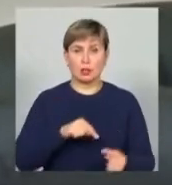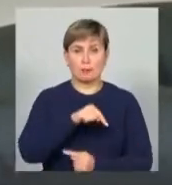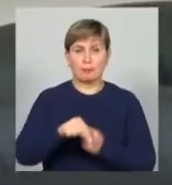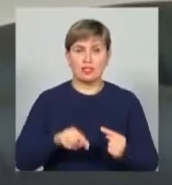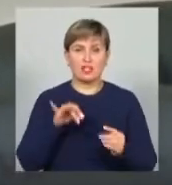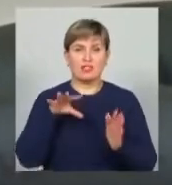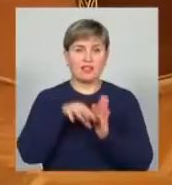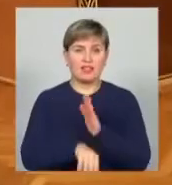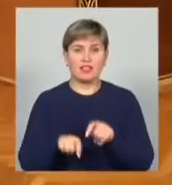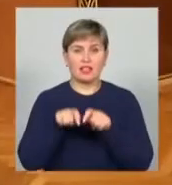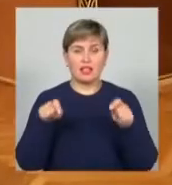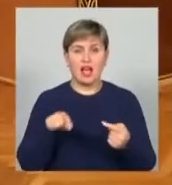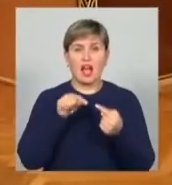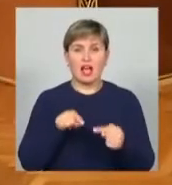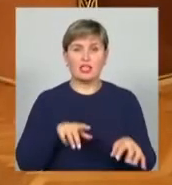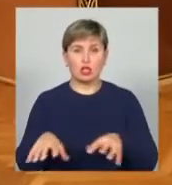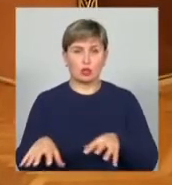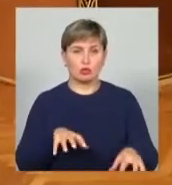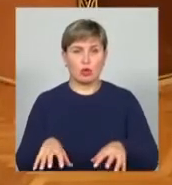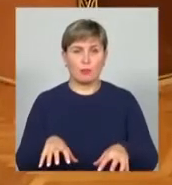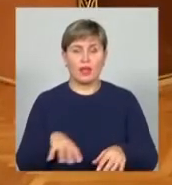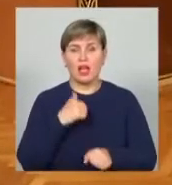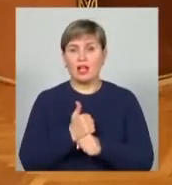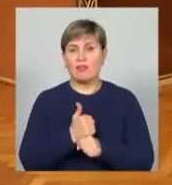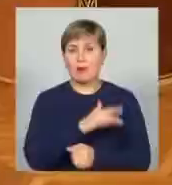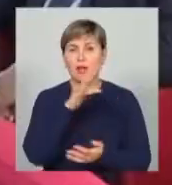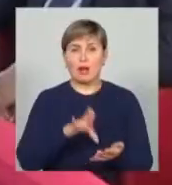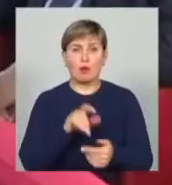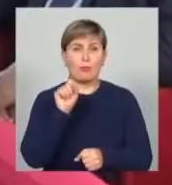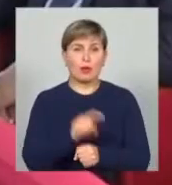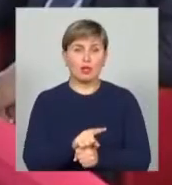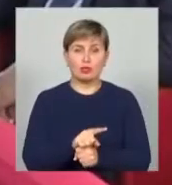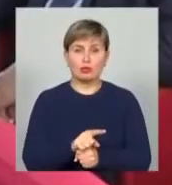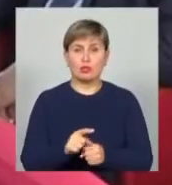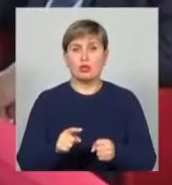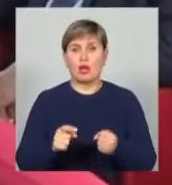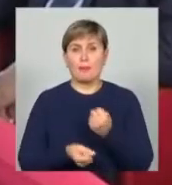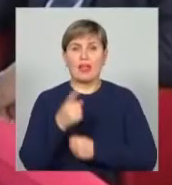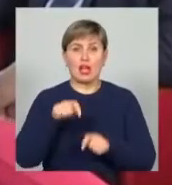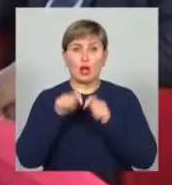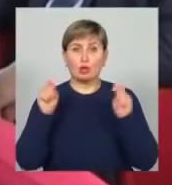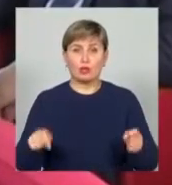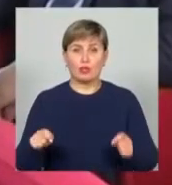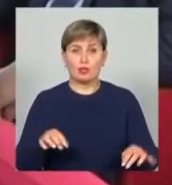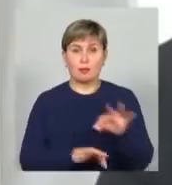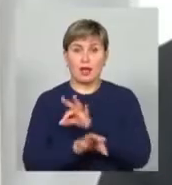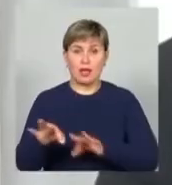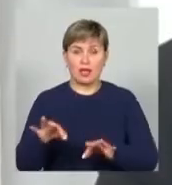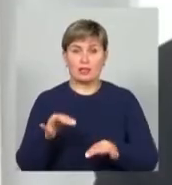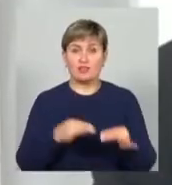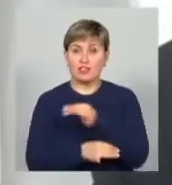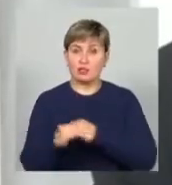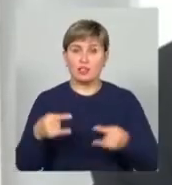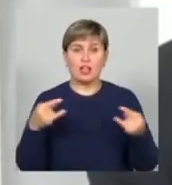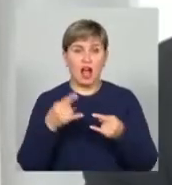и внедрению антикоррупционных стандартов. Глава мегаполиса поручил обнародовать проект и создать дискуссионную площадку в эфире